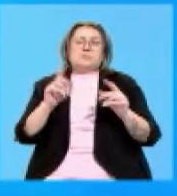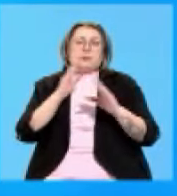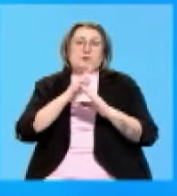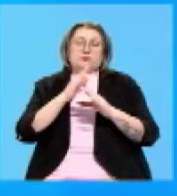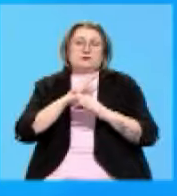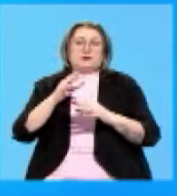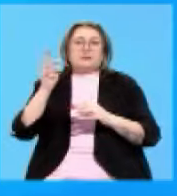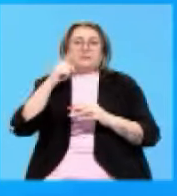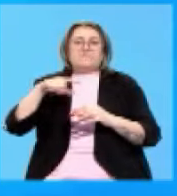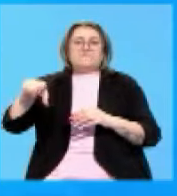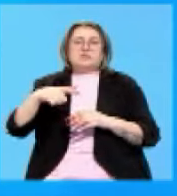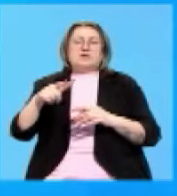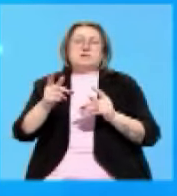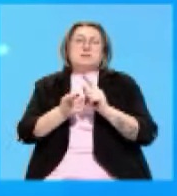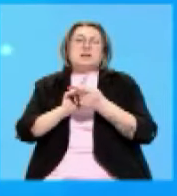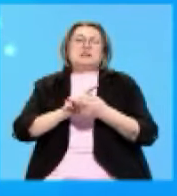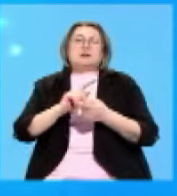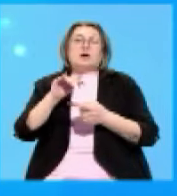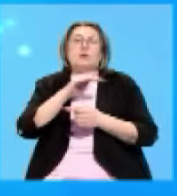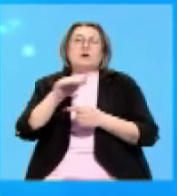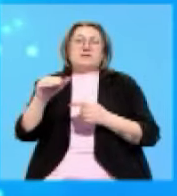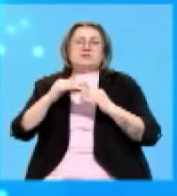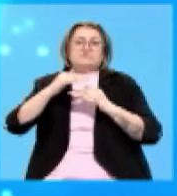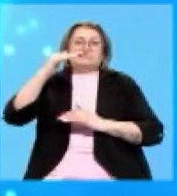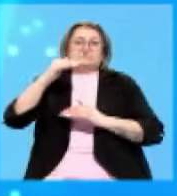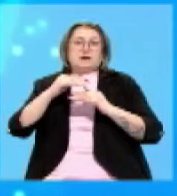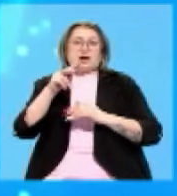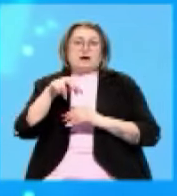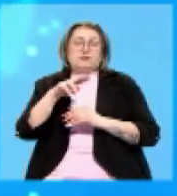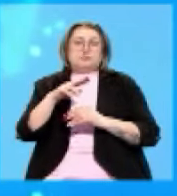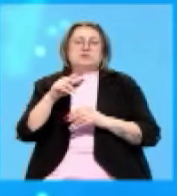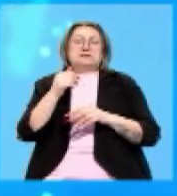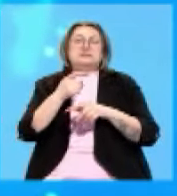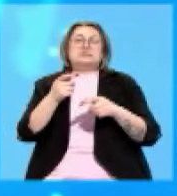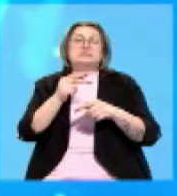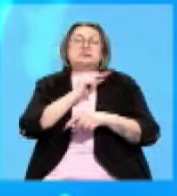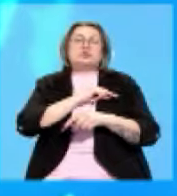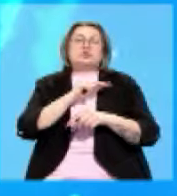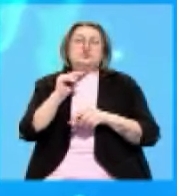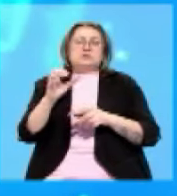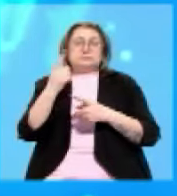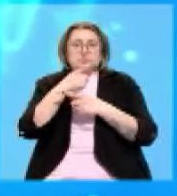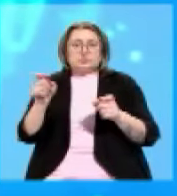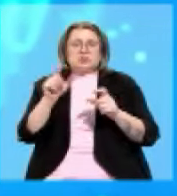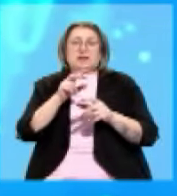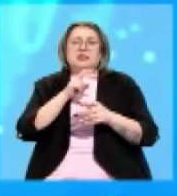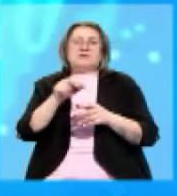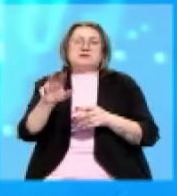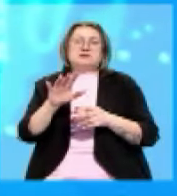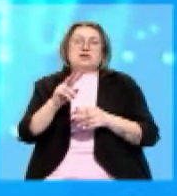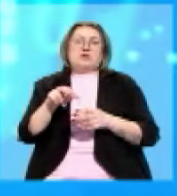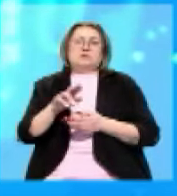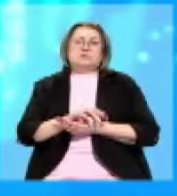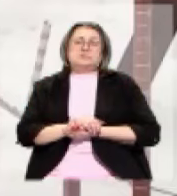мұз қалыңдығының деңгейі өзгеруде. Төтенше жағдайлар департаментінің қызметкерлері өңір тұрғындарына мұз бетіне шықпауды